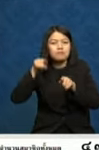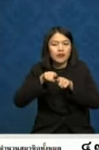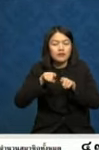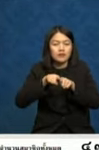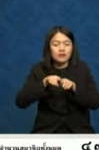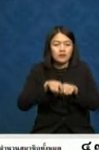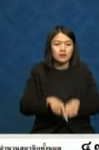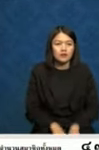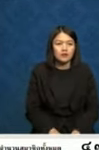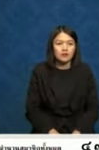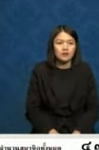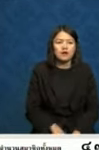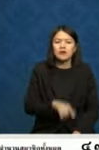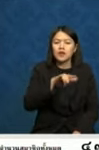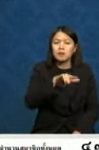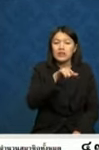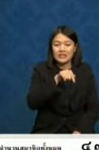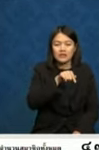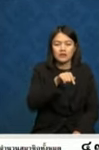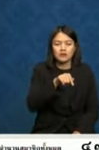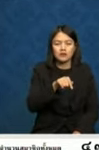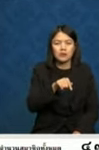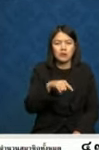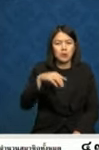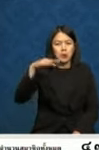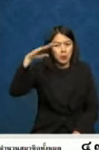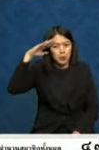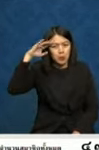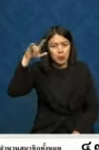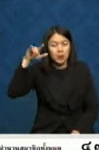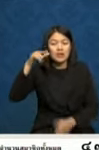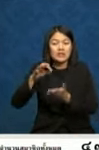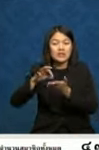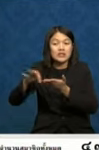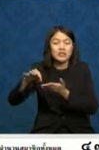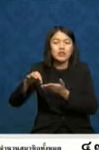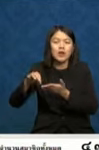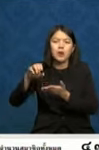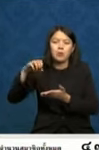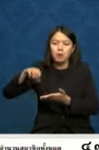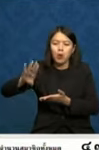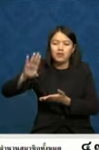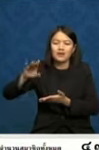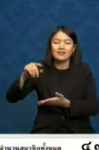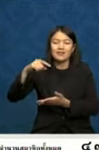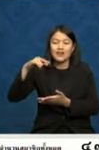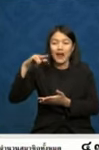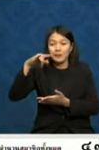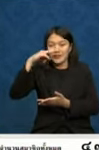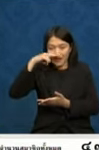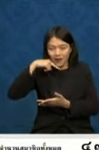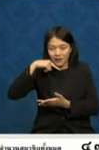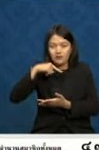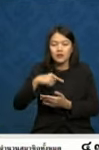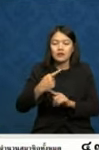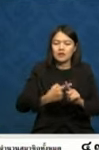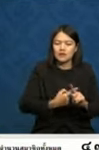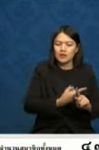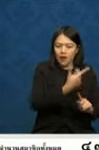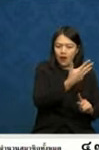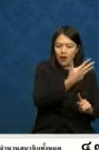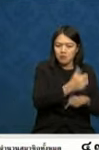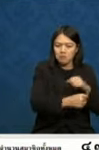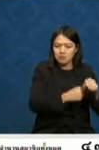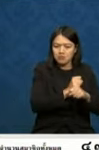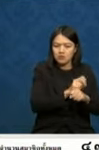บินนี้เนี่ยนะครับเป็นเครื่องบินที่กองทัพอากาศจัดซื้อจากบริษัทการบินไทยเมื่อเดือนพฤษภาคม